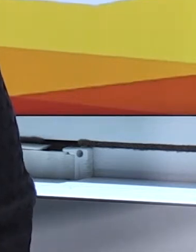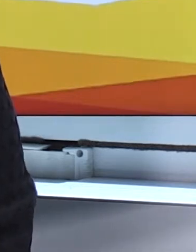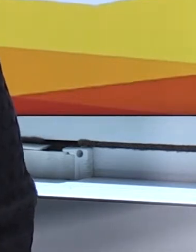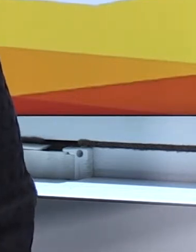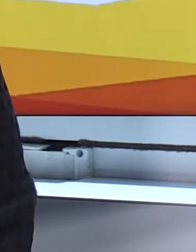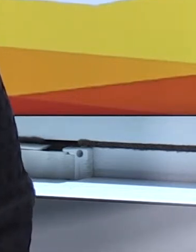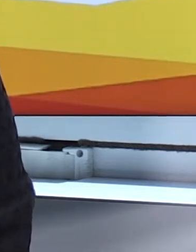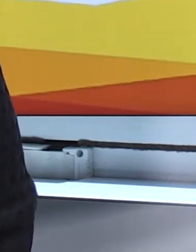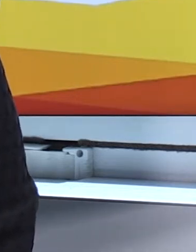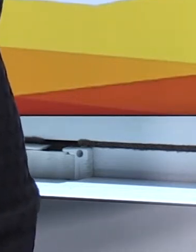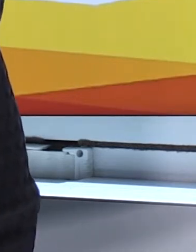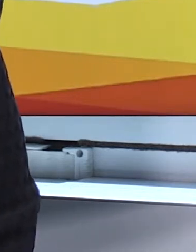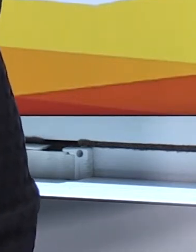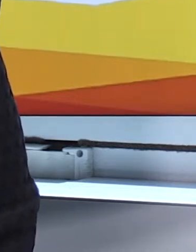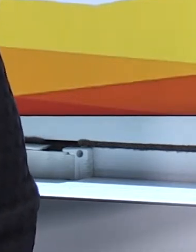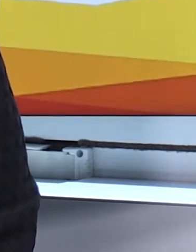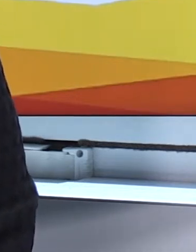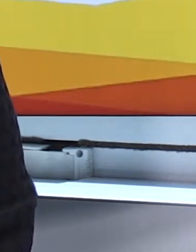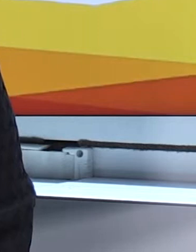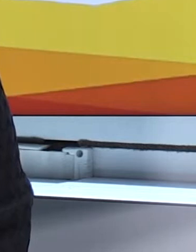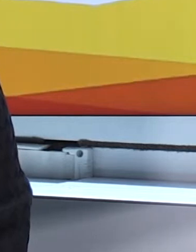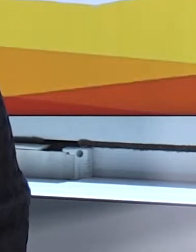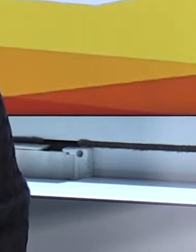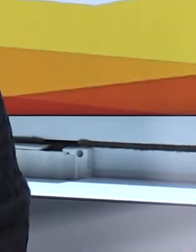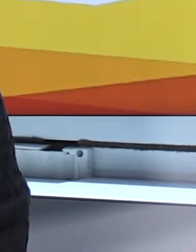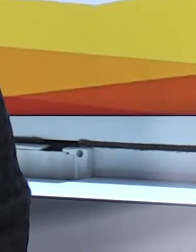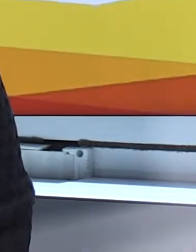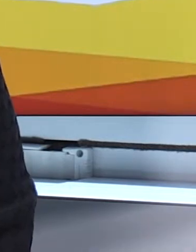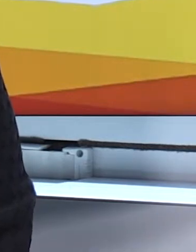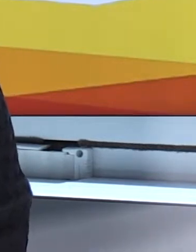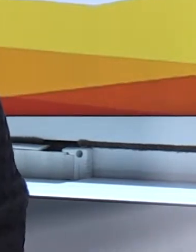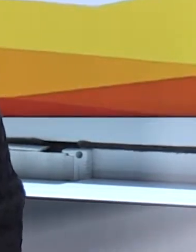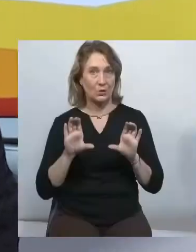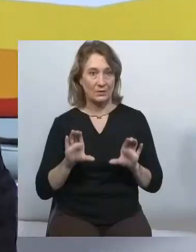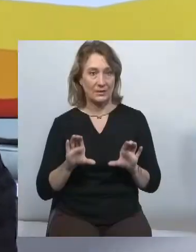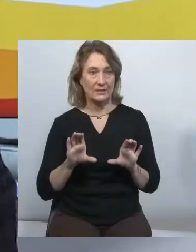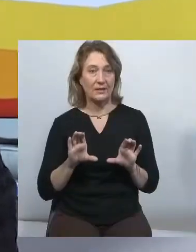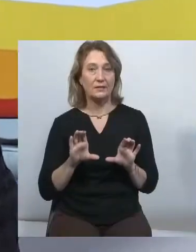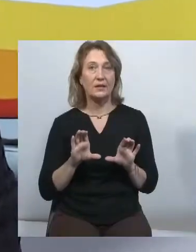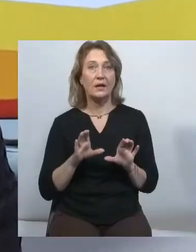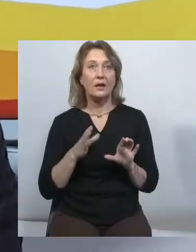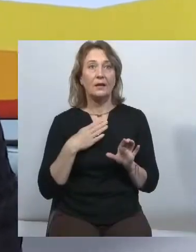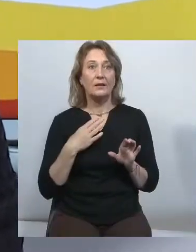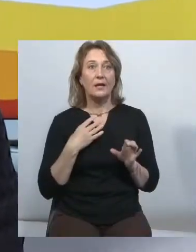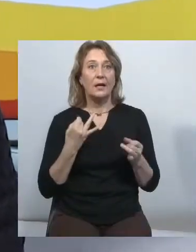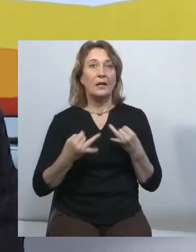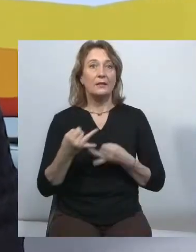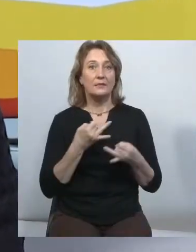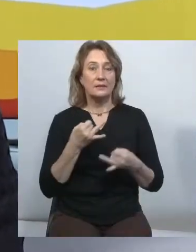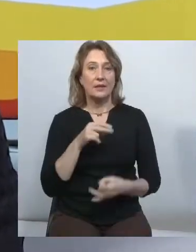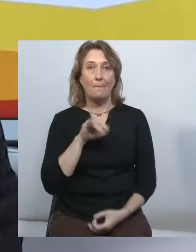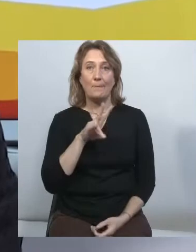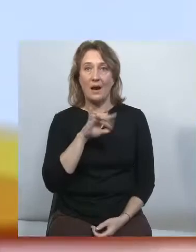імплементації європейських стандартів та нового медійного законодавства. Серед спікерів нашої дискусії пані Ольга